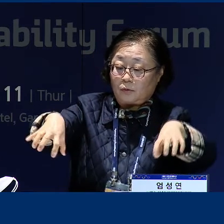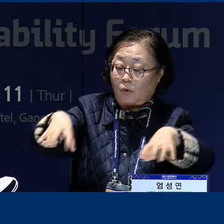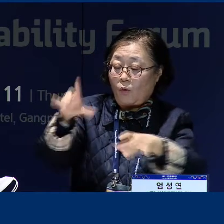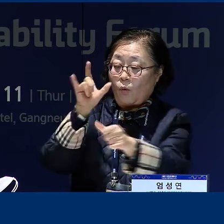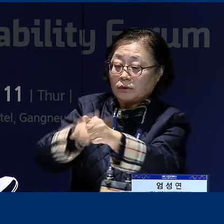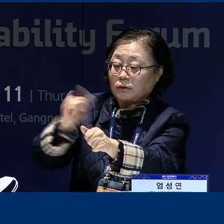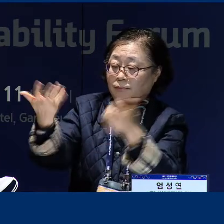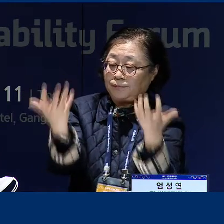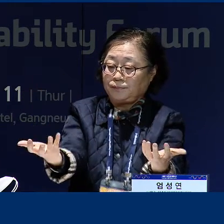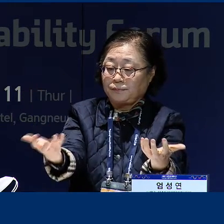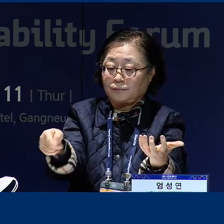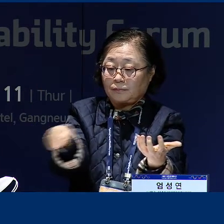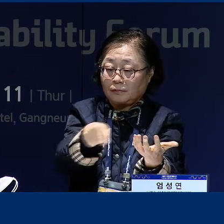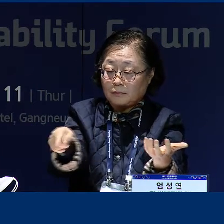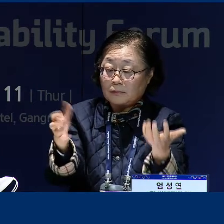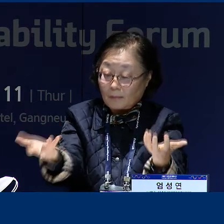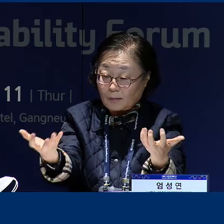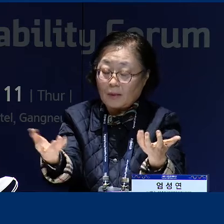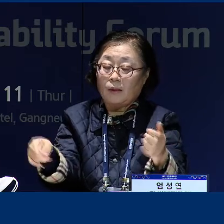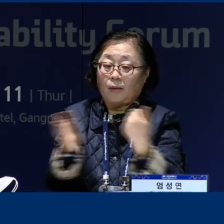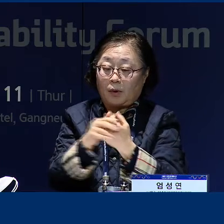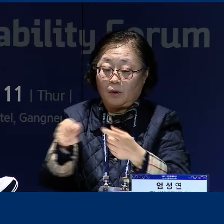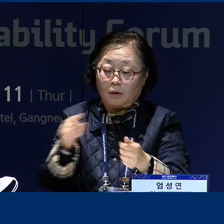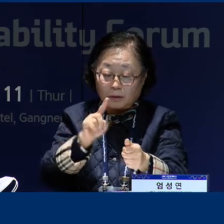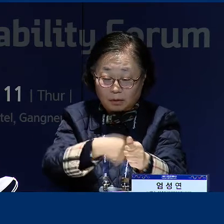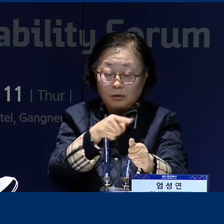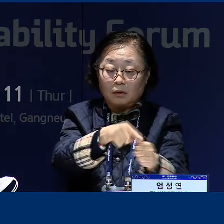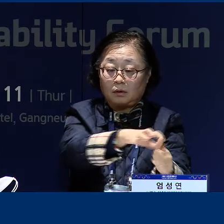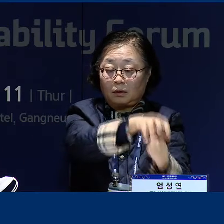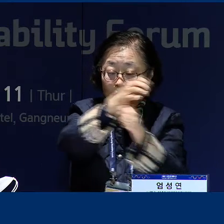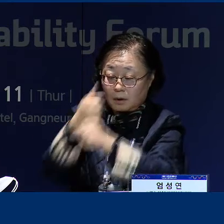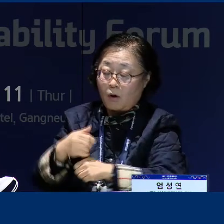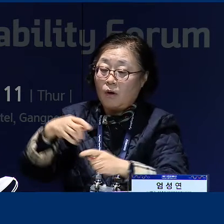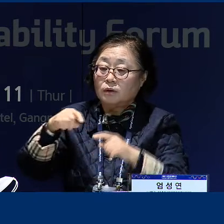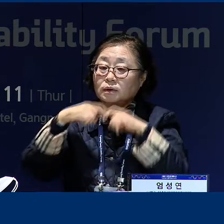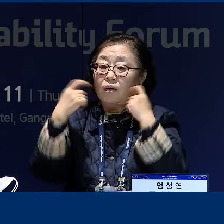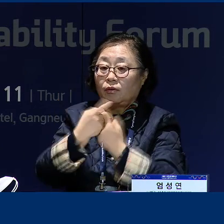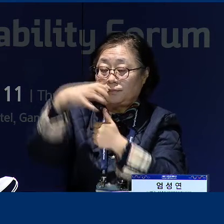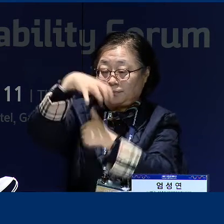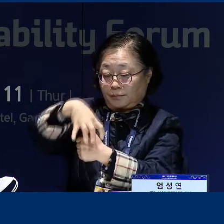카페에서 확진자와 밀접 접촉자로 자가격리를 받아야 했습니다.